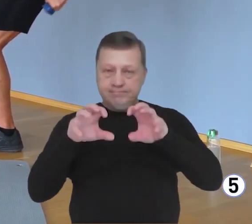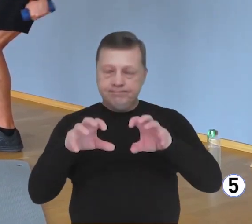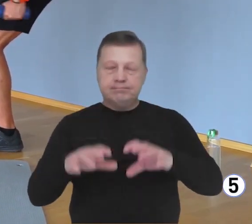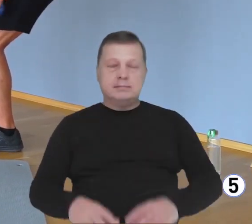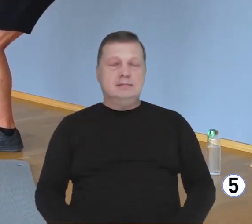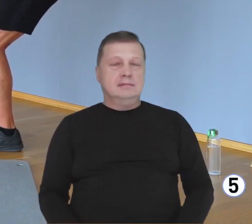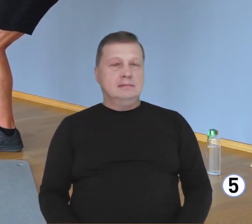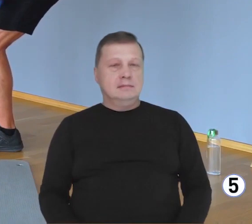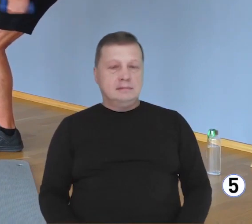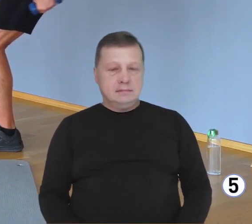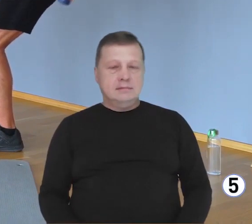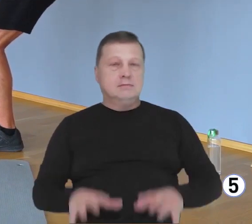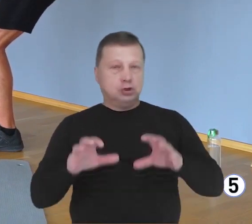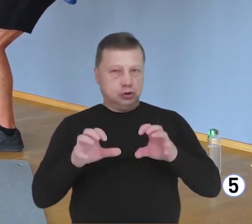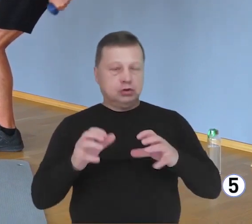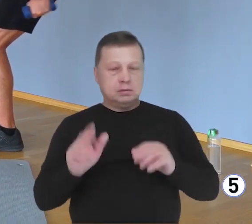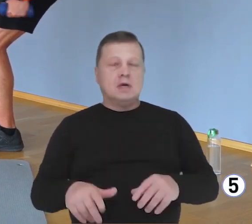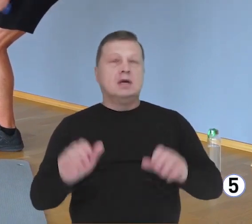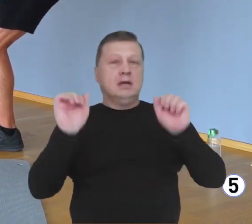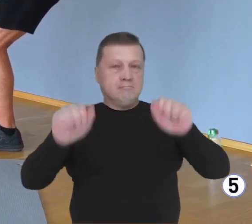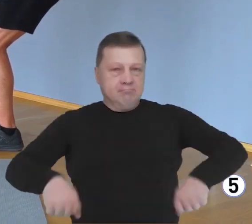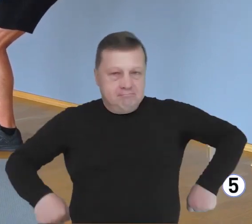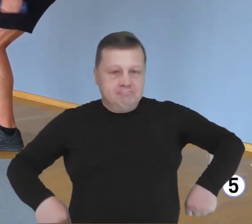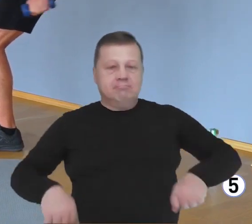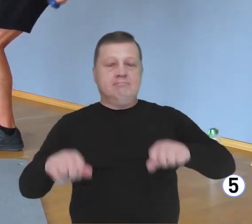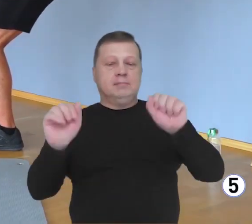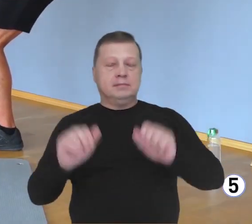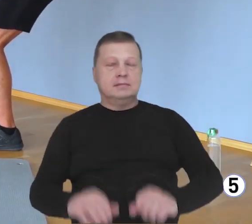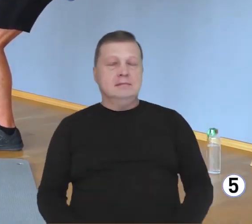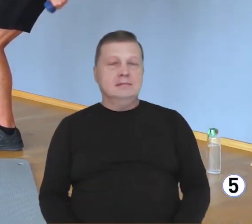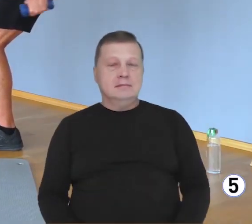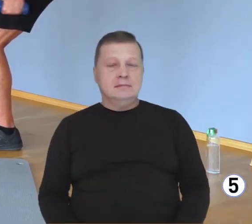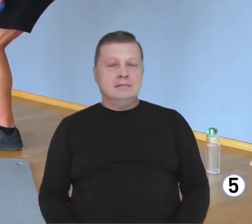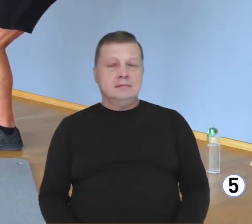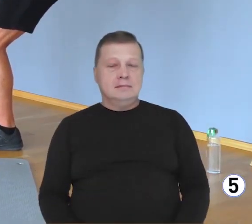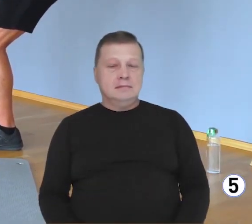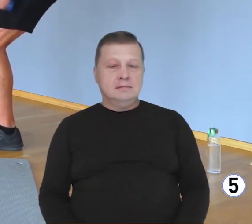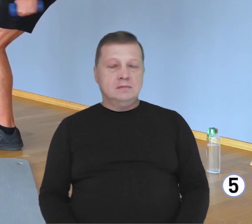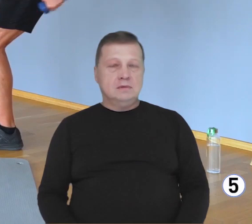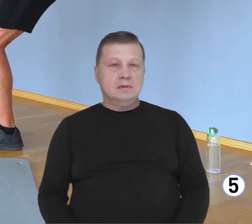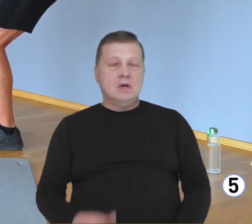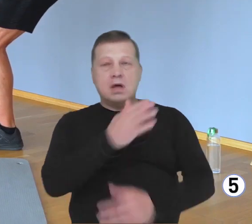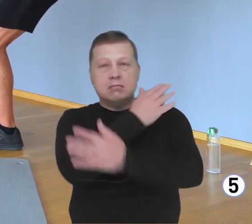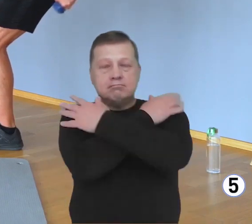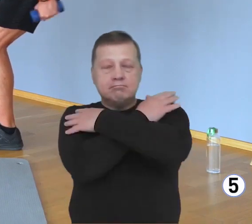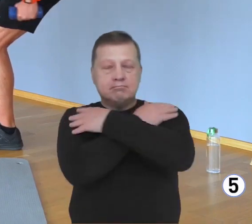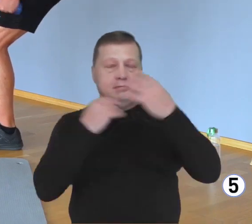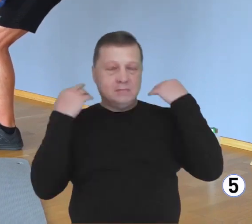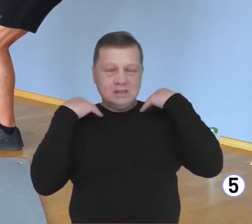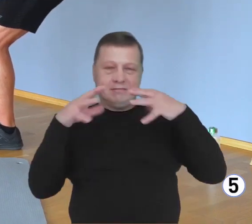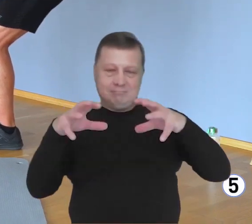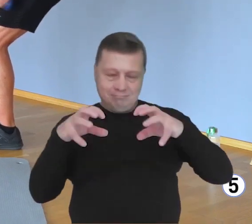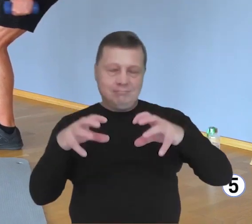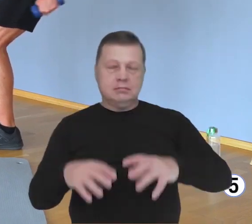brzucha. I jednocześnie wykonujemy ten ruch do tyłu, napinamy mięsień trójgłowy